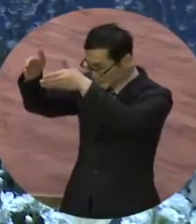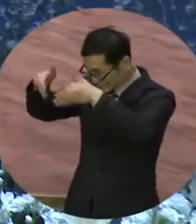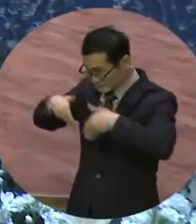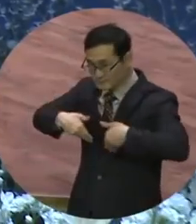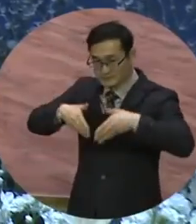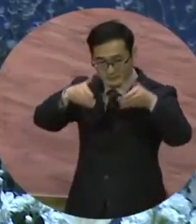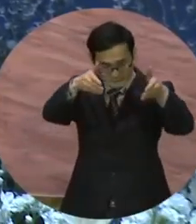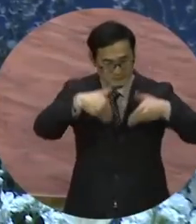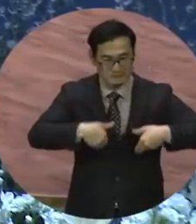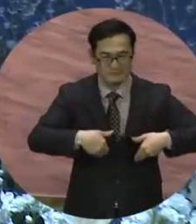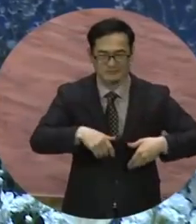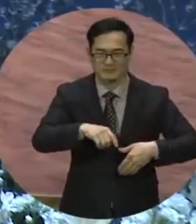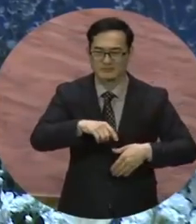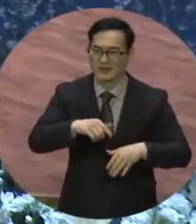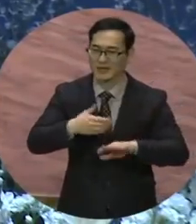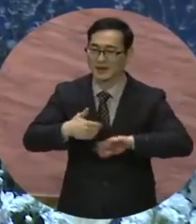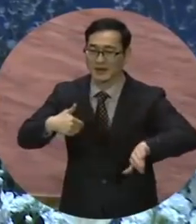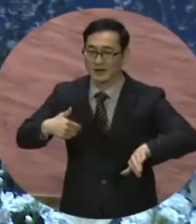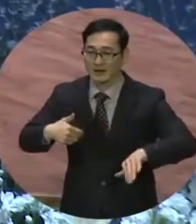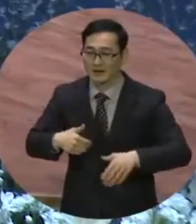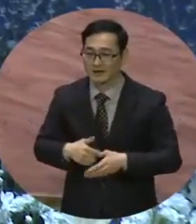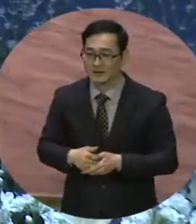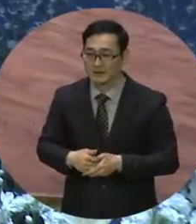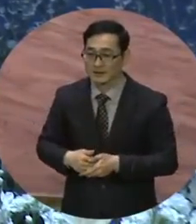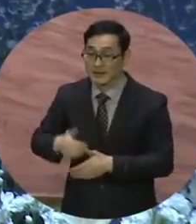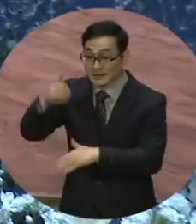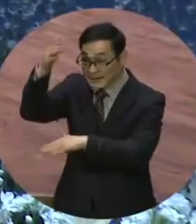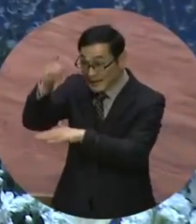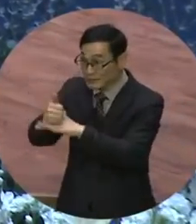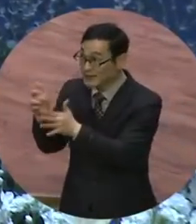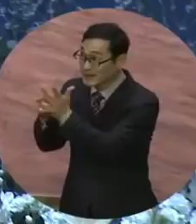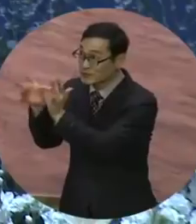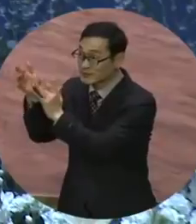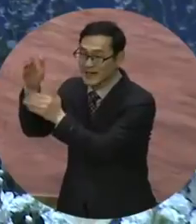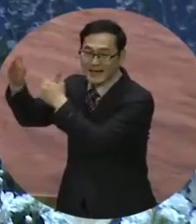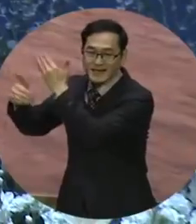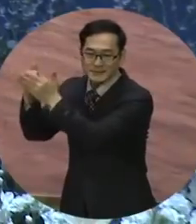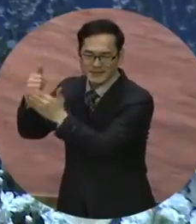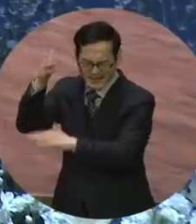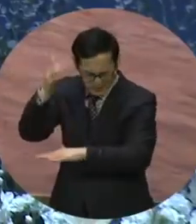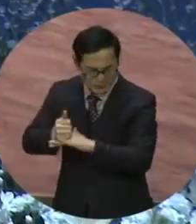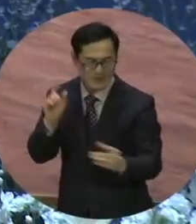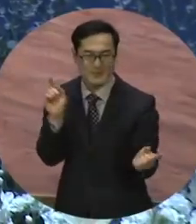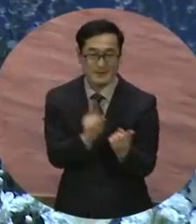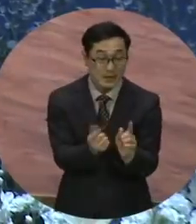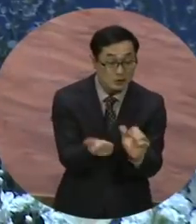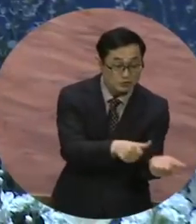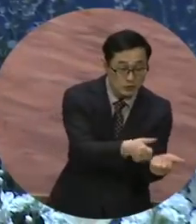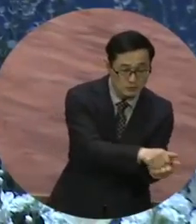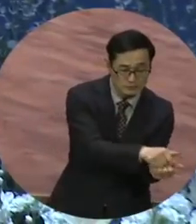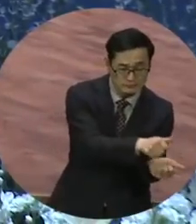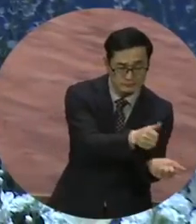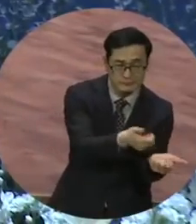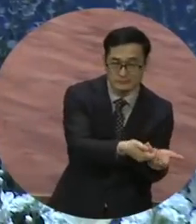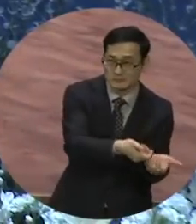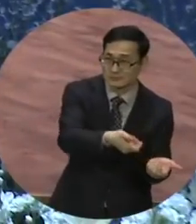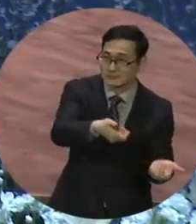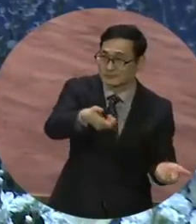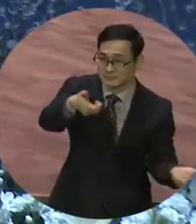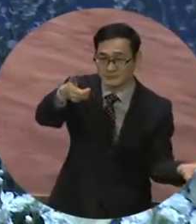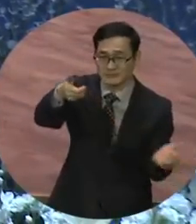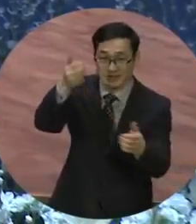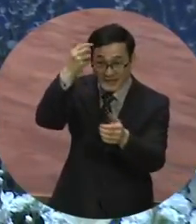종말. 여러분 개인의 결산한 날 온다니까요. 육체를 우리 영혼이 떠나는 날. 육체 이거는